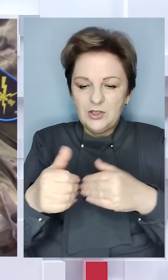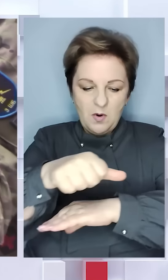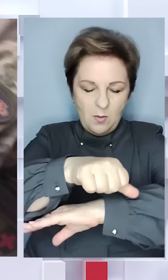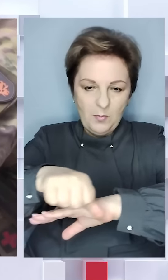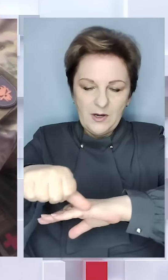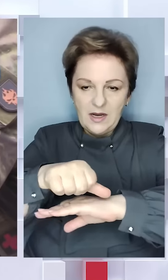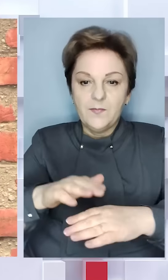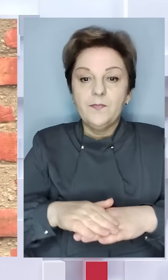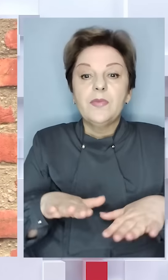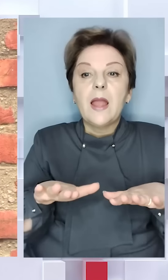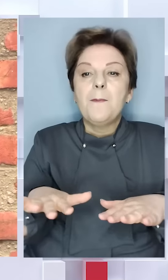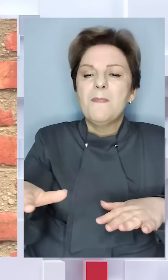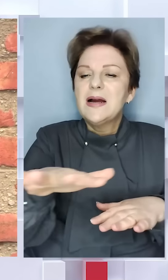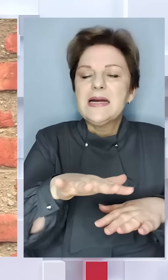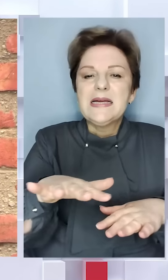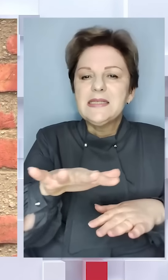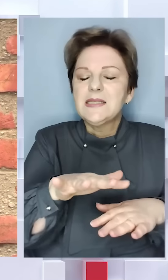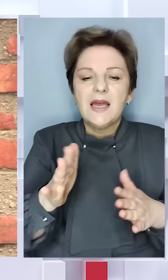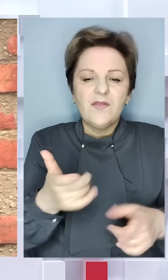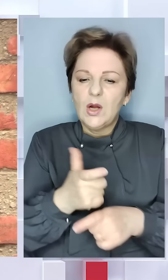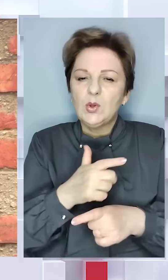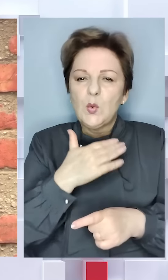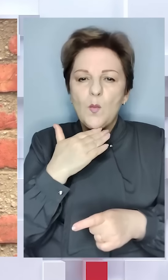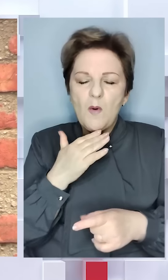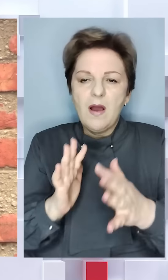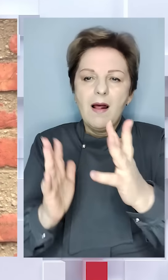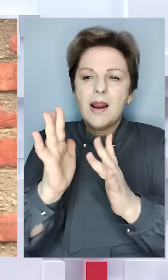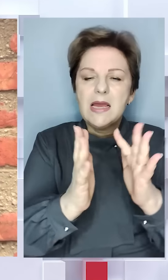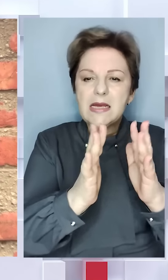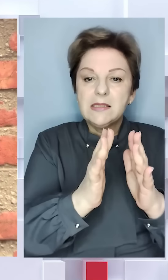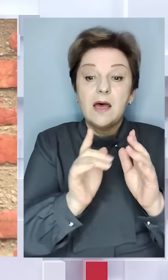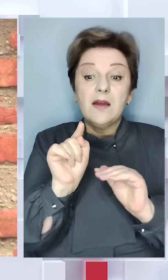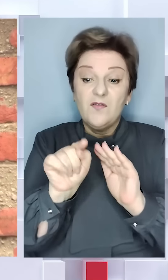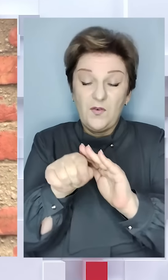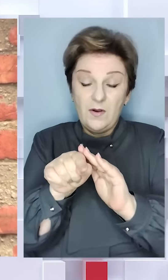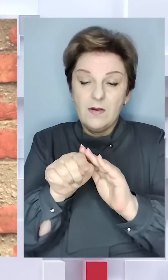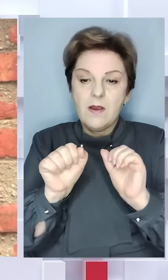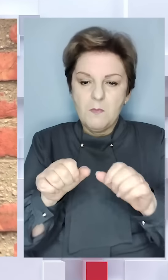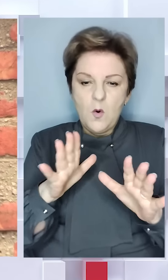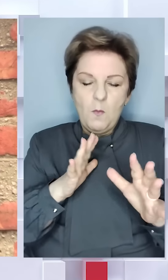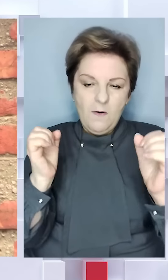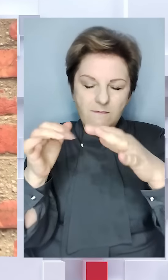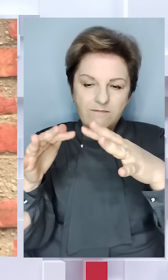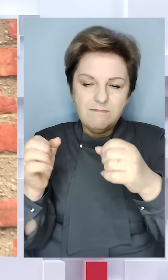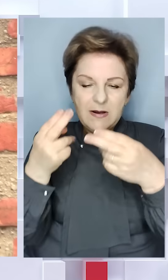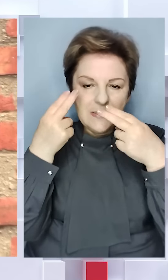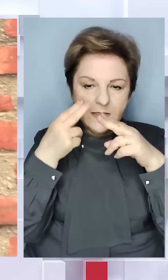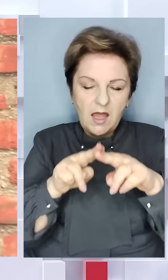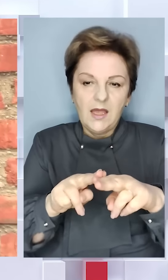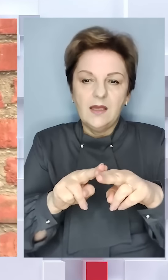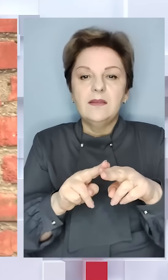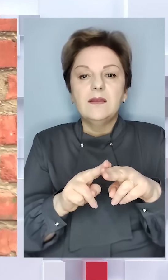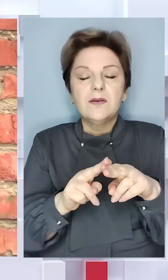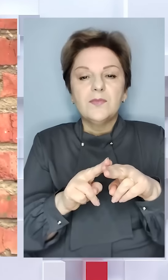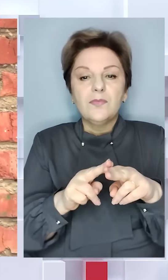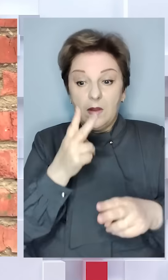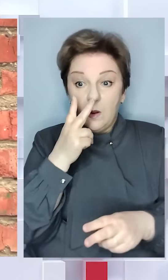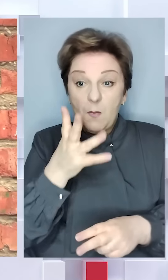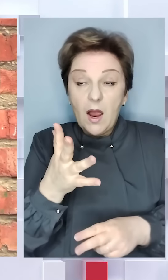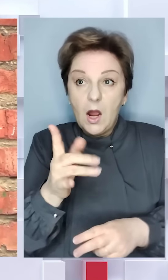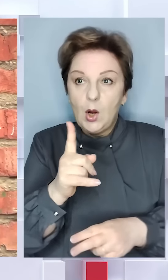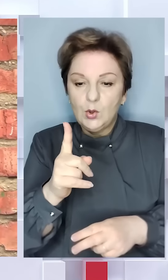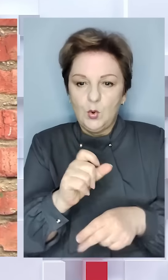прикордонні. Місцевість сама по собі, дуже багато лісів, в яких може бути концентрація техніки. Бачимо,